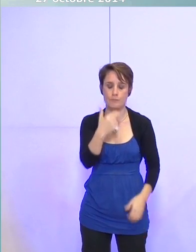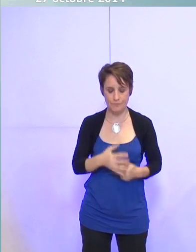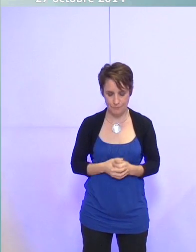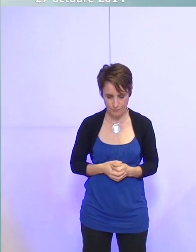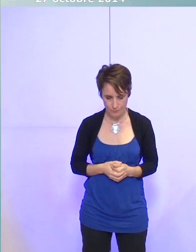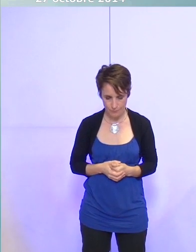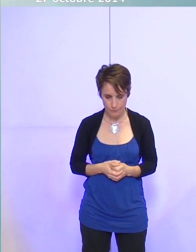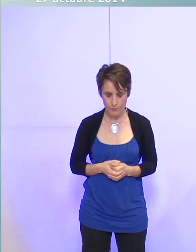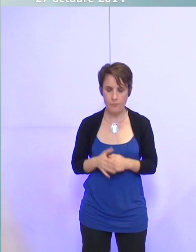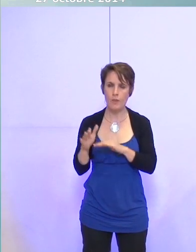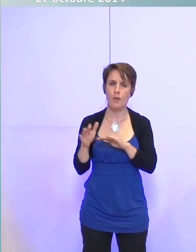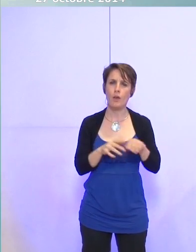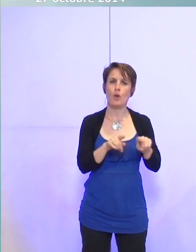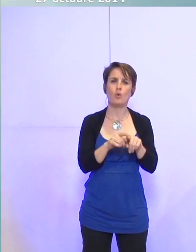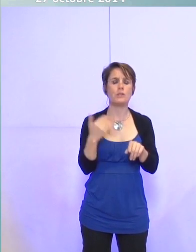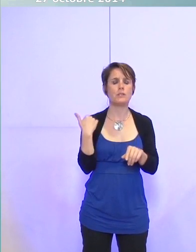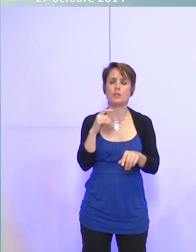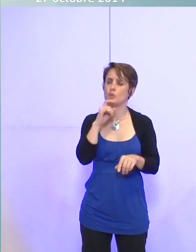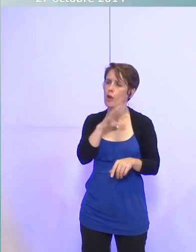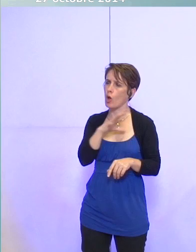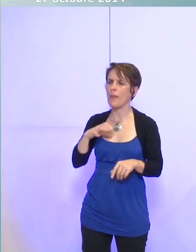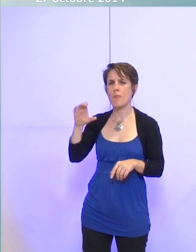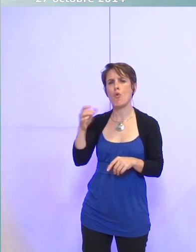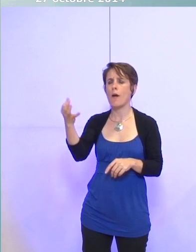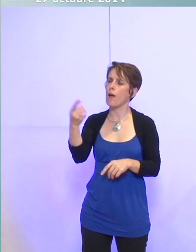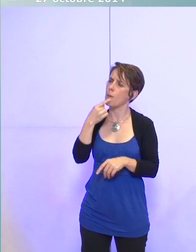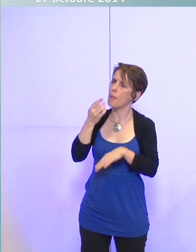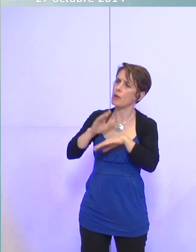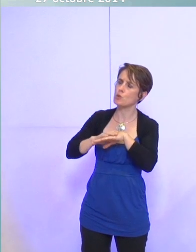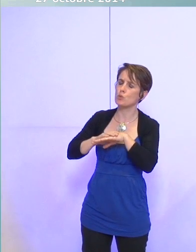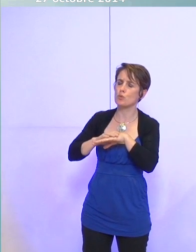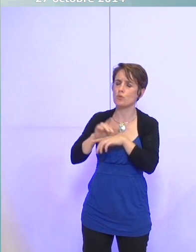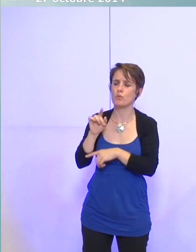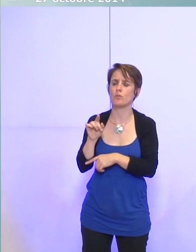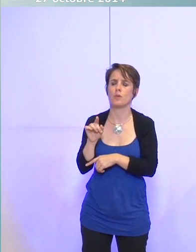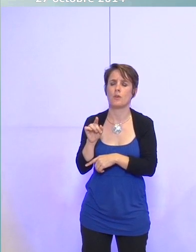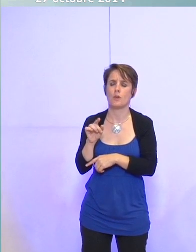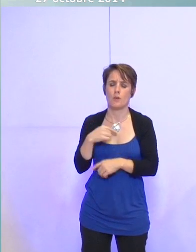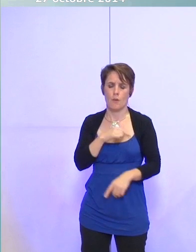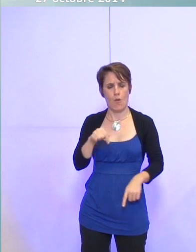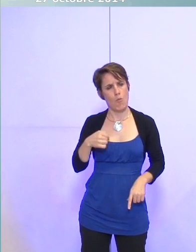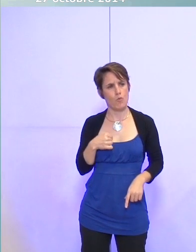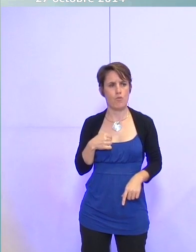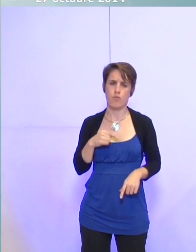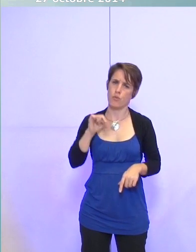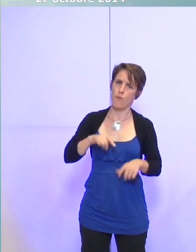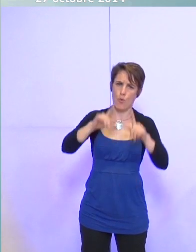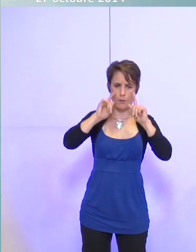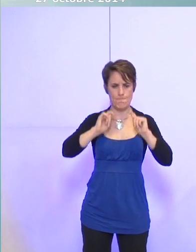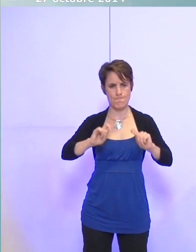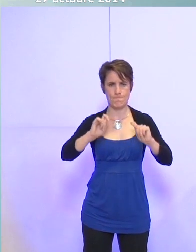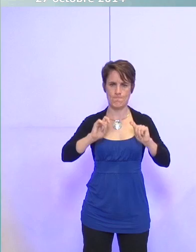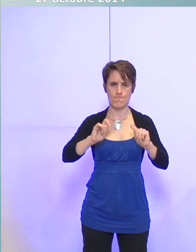point. Vous l'avez évoqué, Madame Compara, en disant que nous devions être attentifs à